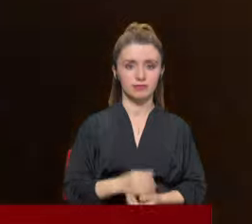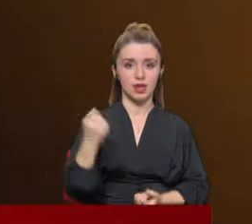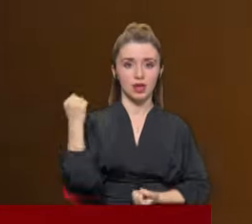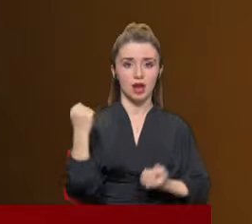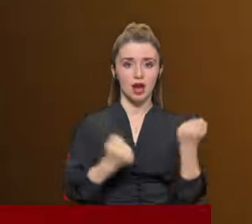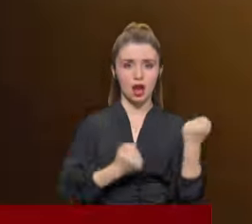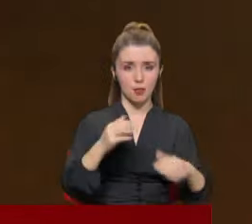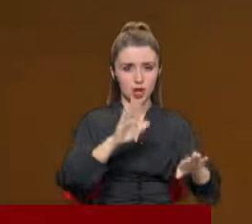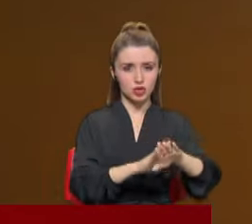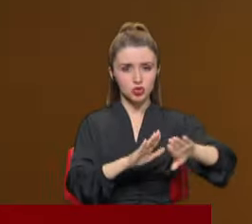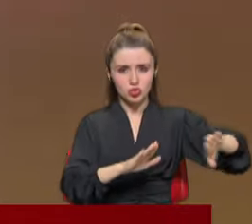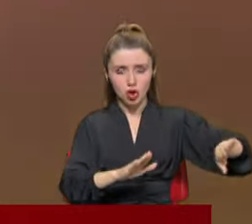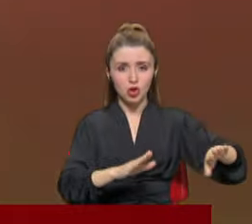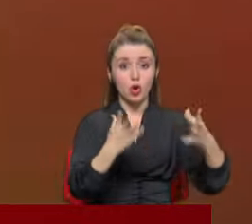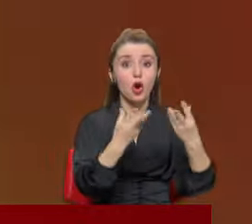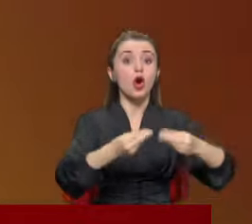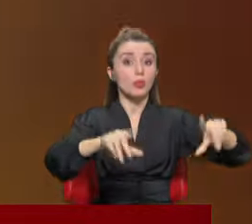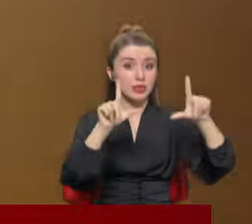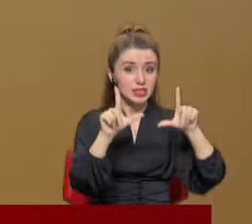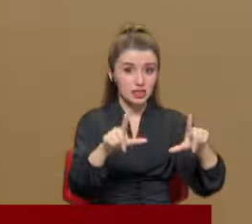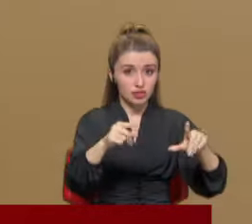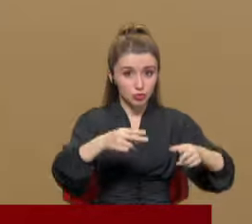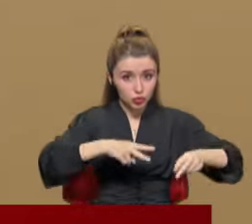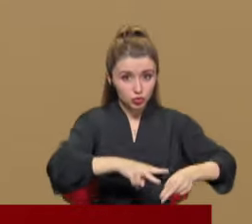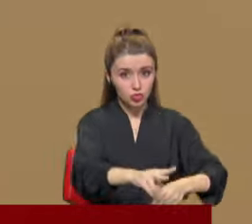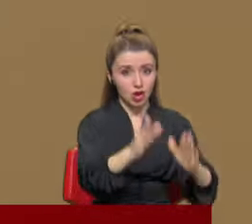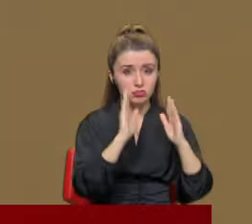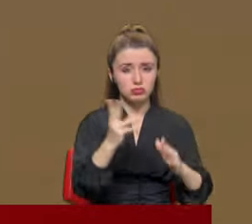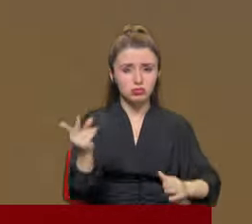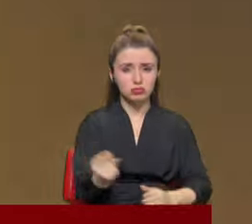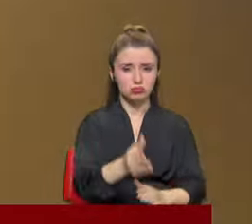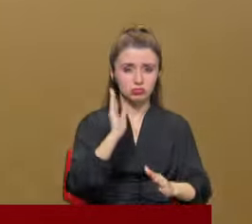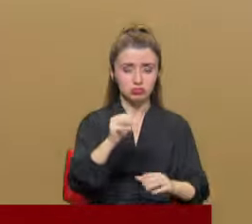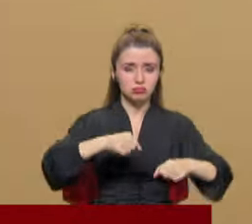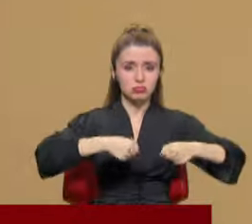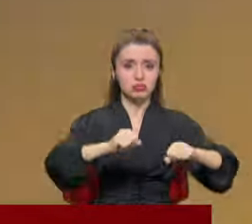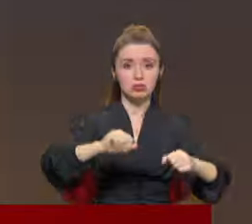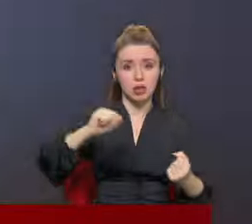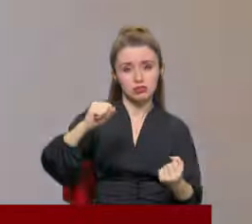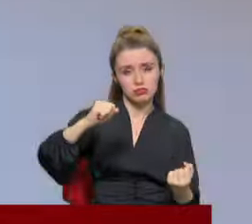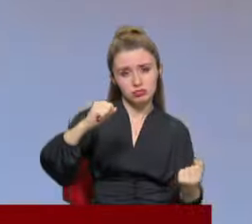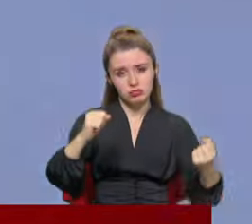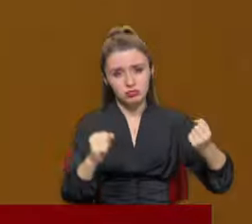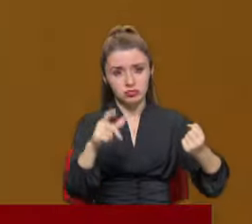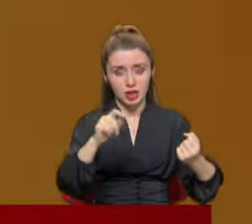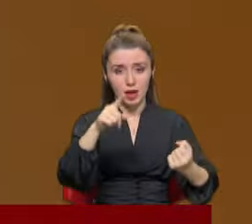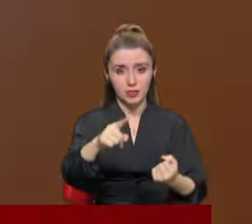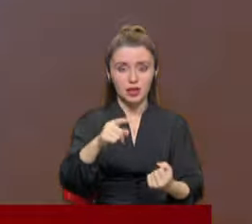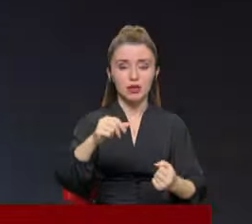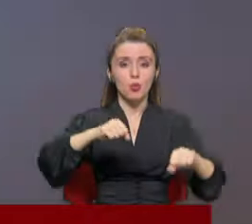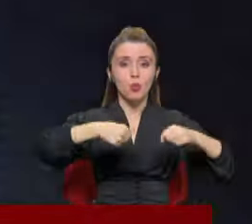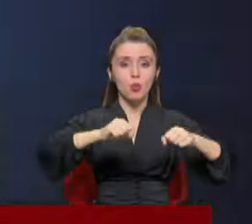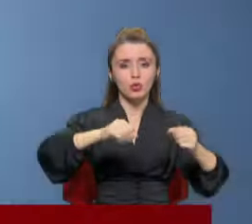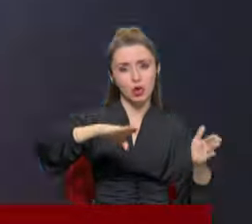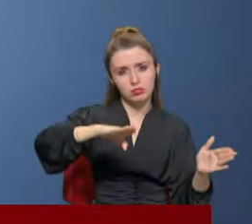Araçların solundan aslında bulunmamaları gereken şeritte hızla ilerliyordu gençler. Bir otomobil sola dönmek için manevra yaptı,